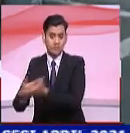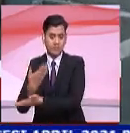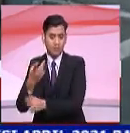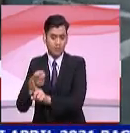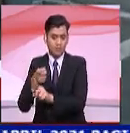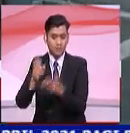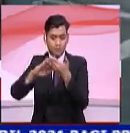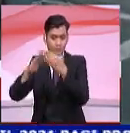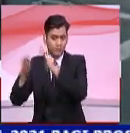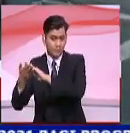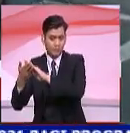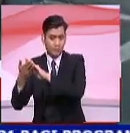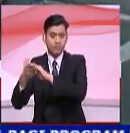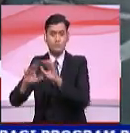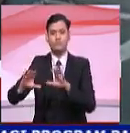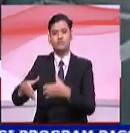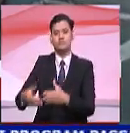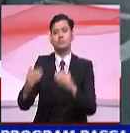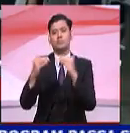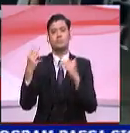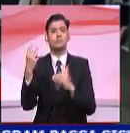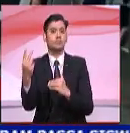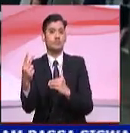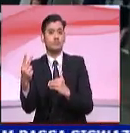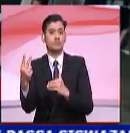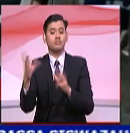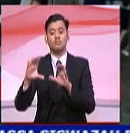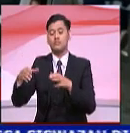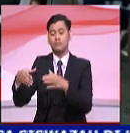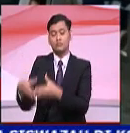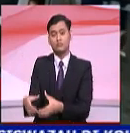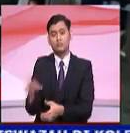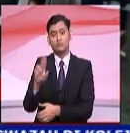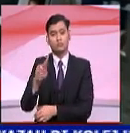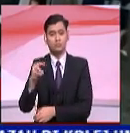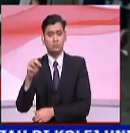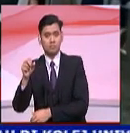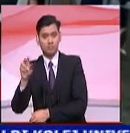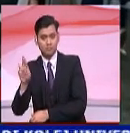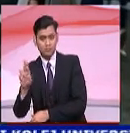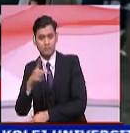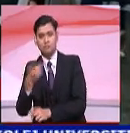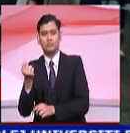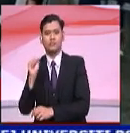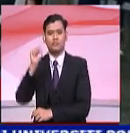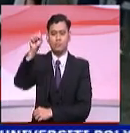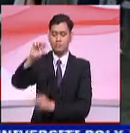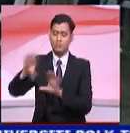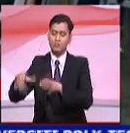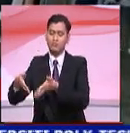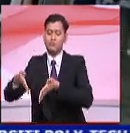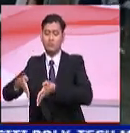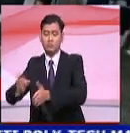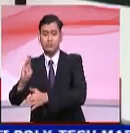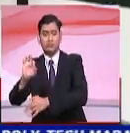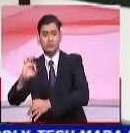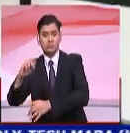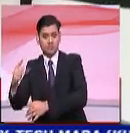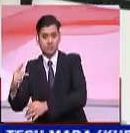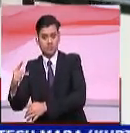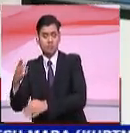community pula melibatkan klaster vassa Duos Maret dan cluster ranggu di sawah serta Cluster Jalan Merak di Joho